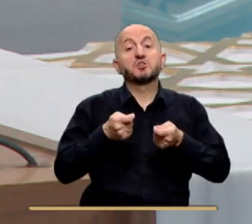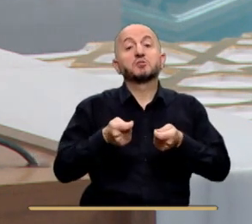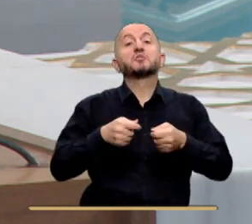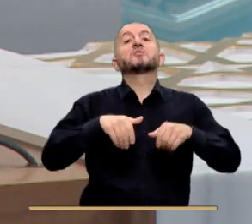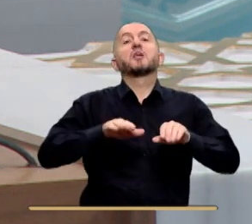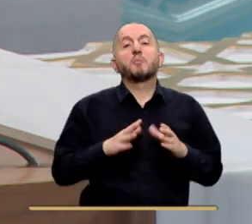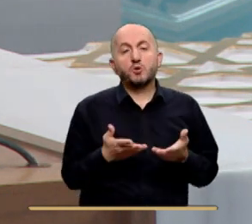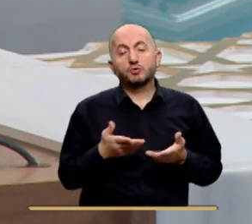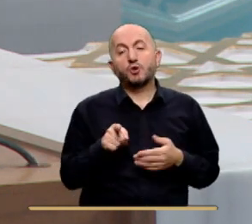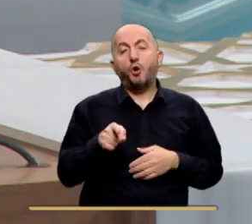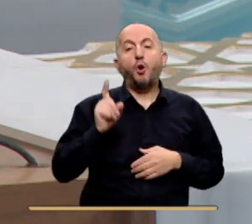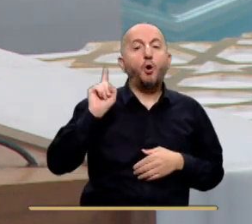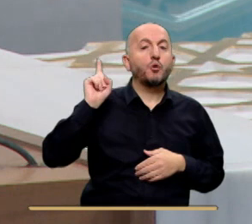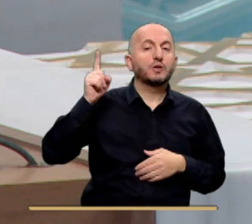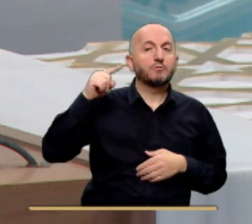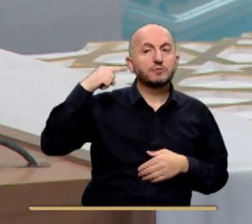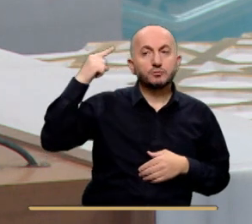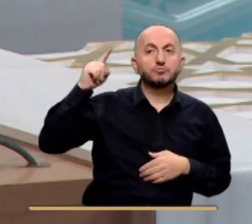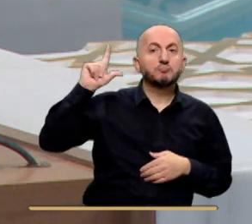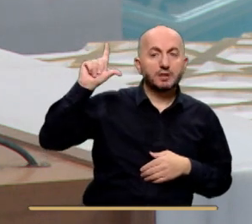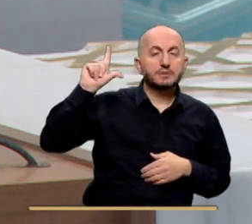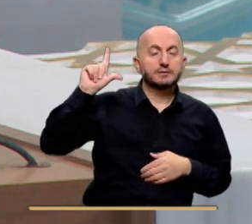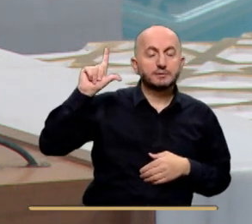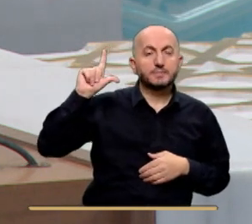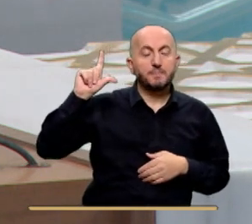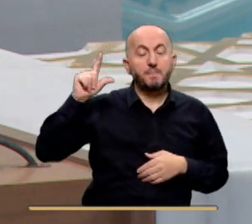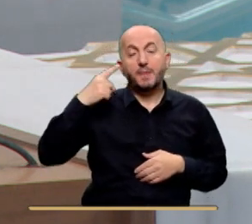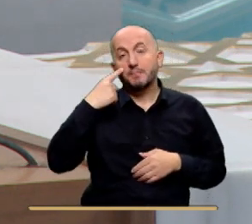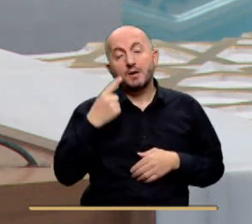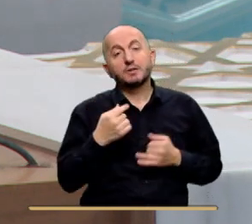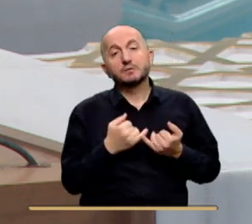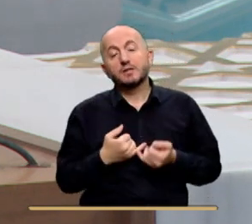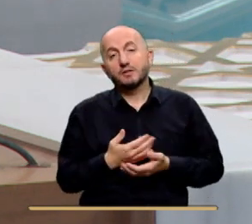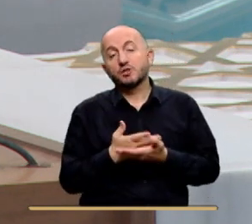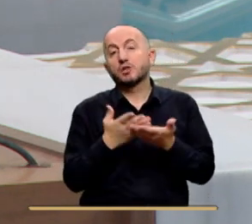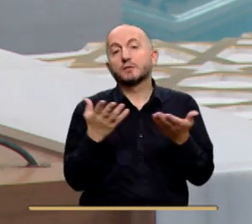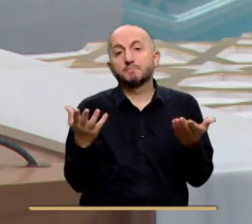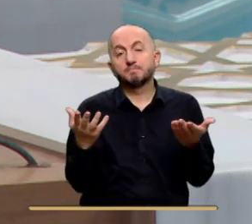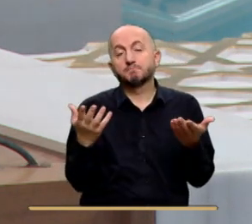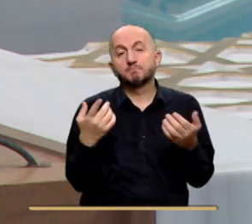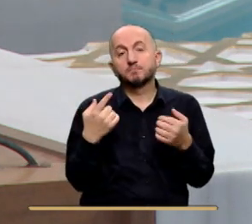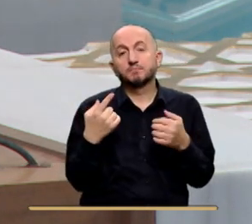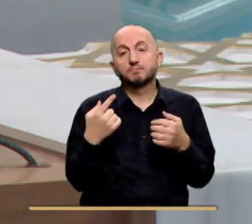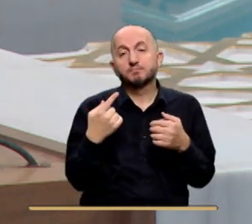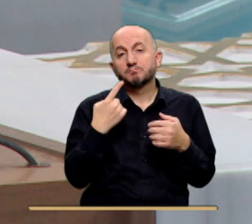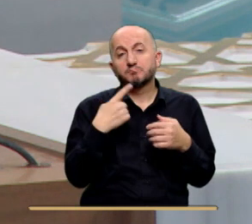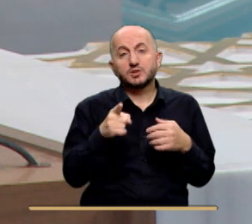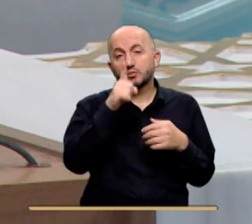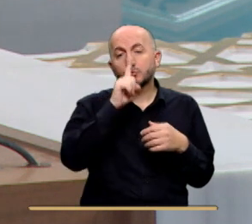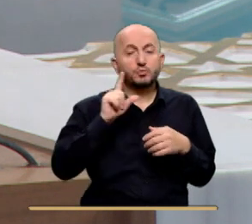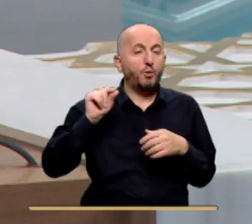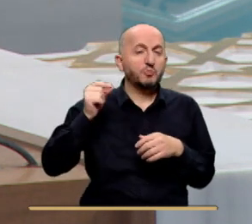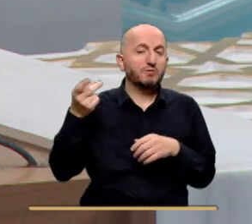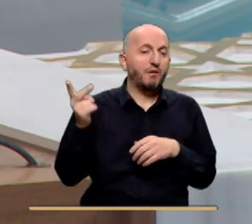yetiştiremiyorsa, o öğretmen de düşünmelidir diyor. Bakınız kardeşlerim, 1111'de vefat eden,